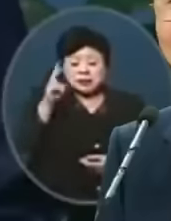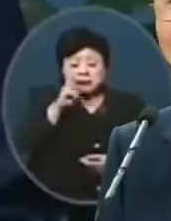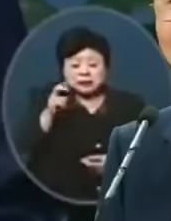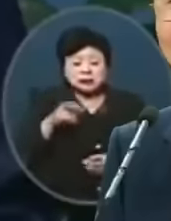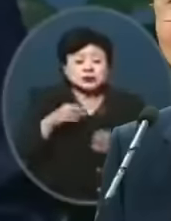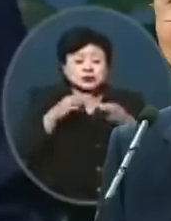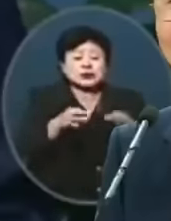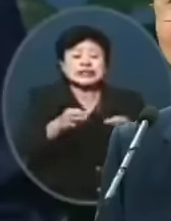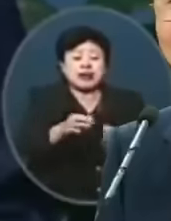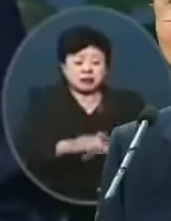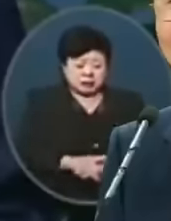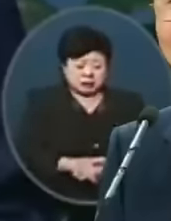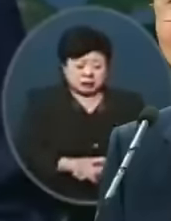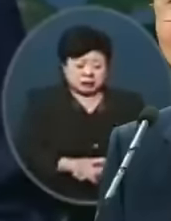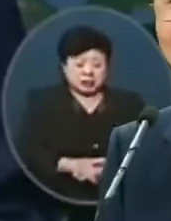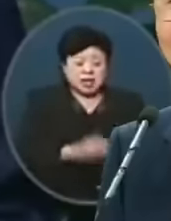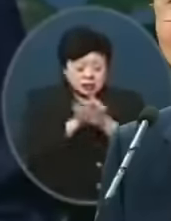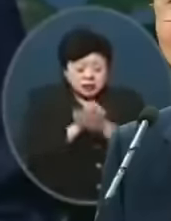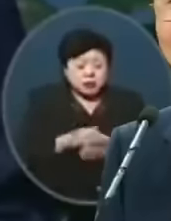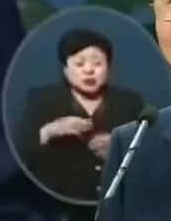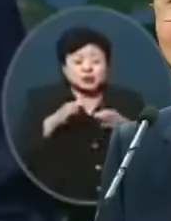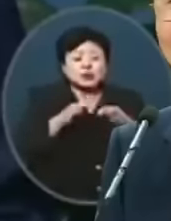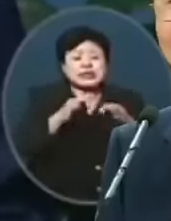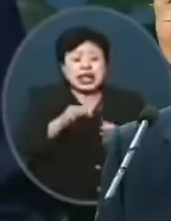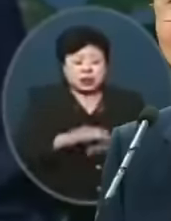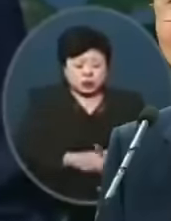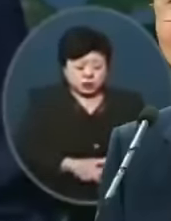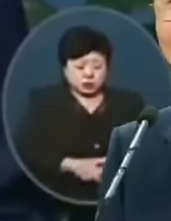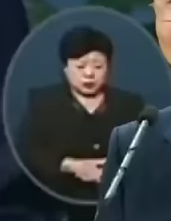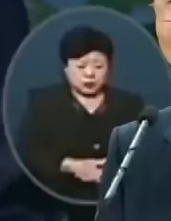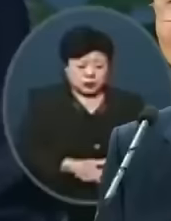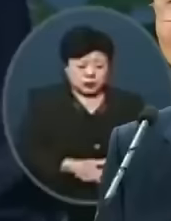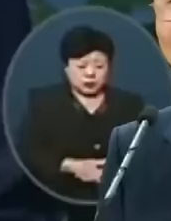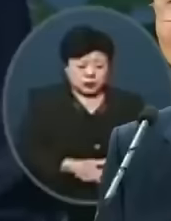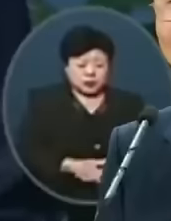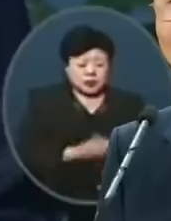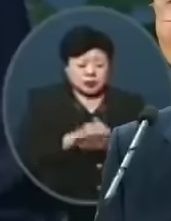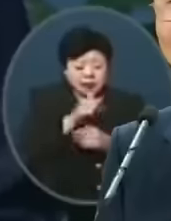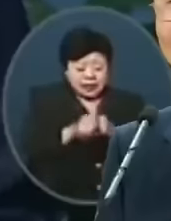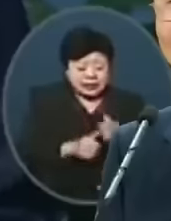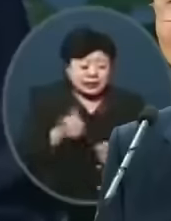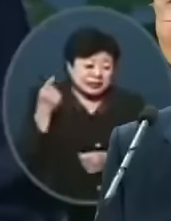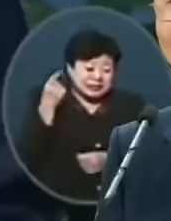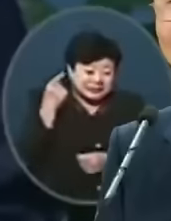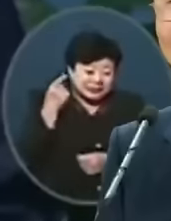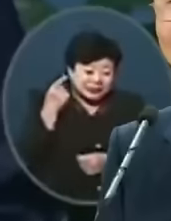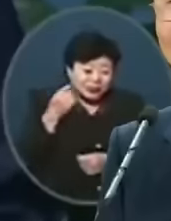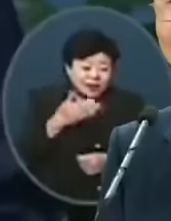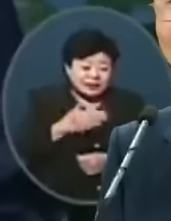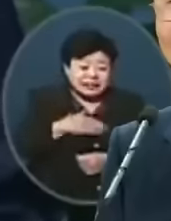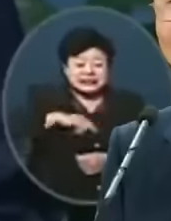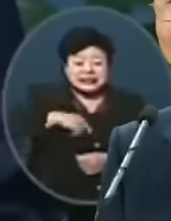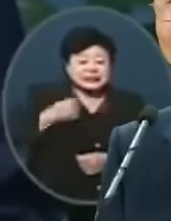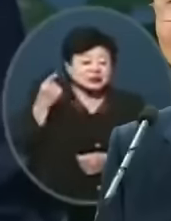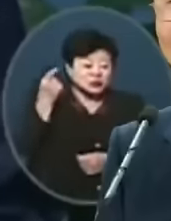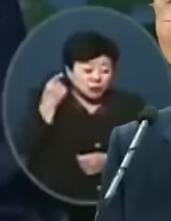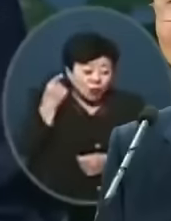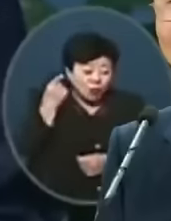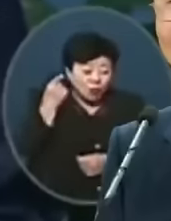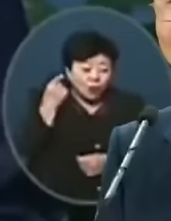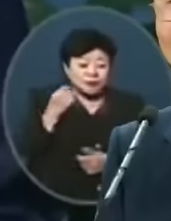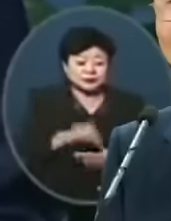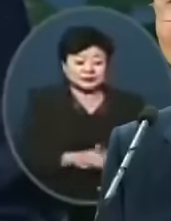찬송도 소리내어 하고 기도도 소리내어서 하고 그 기도를 하나님이 들으시고 자기가 드는 것입니다.